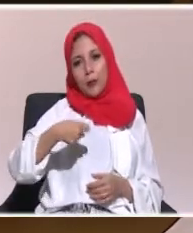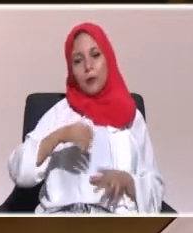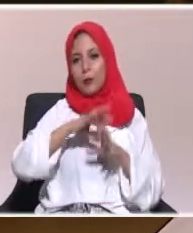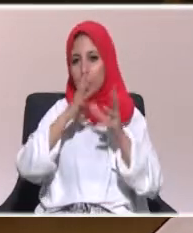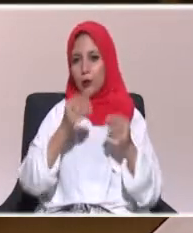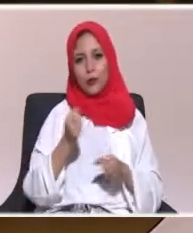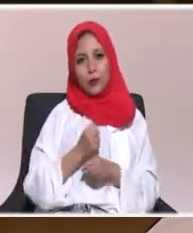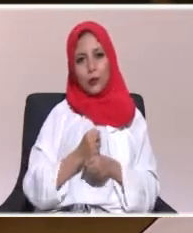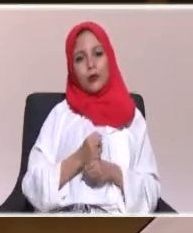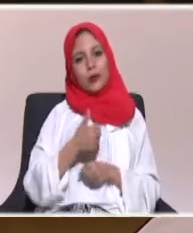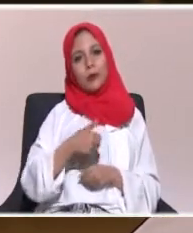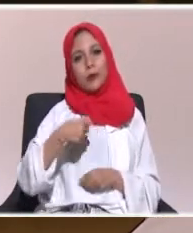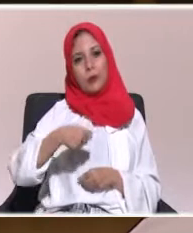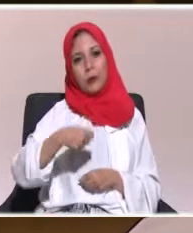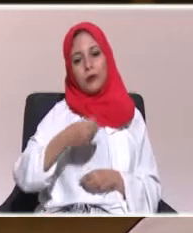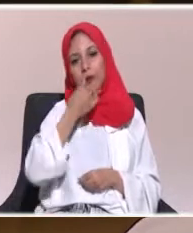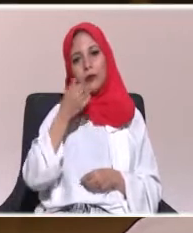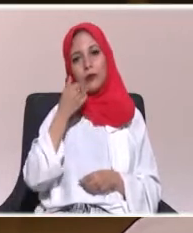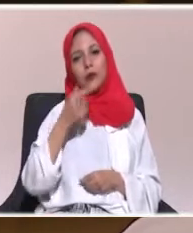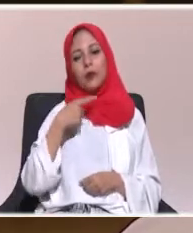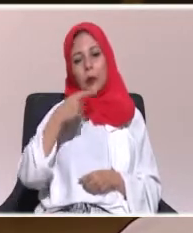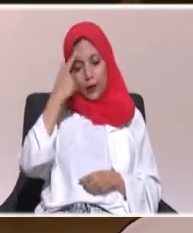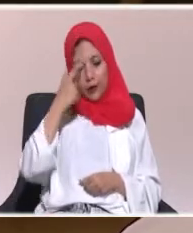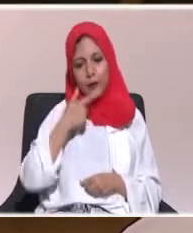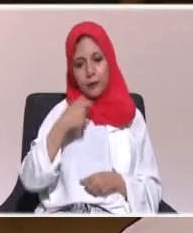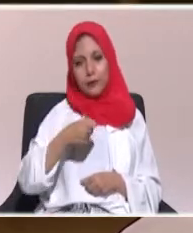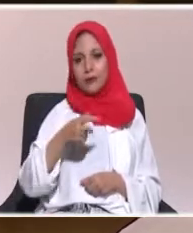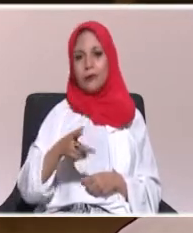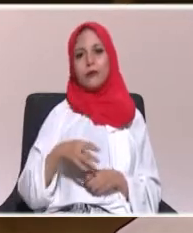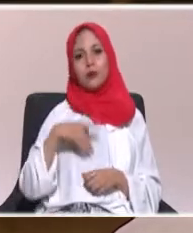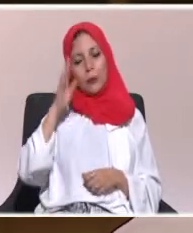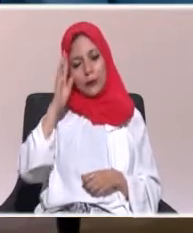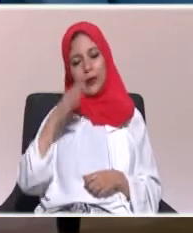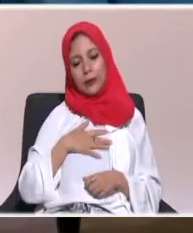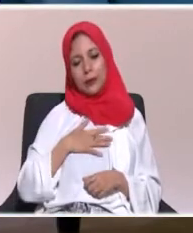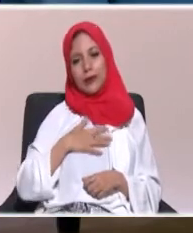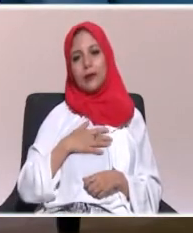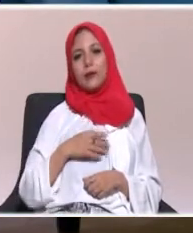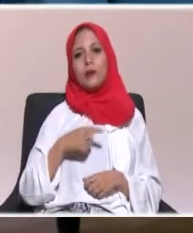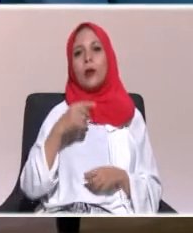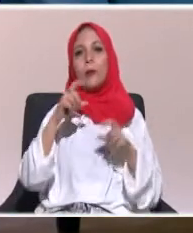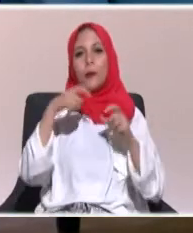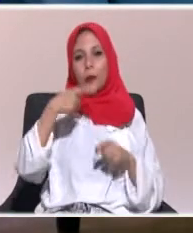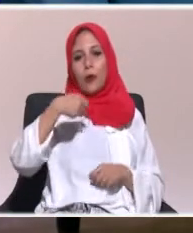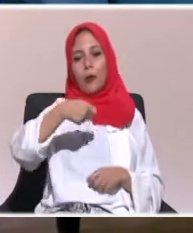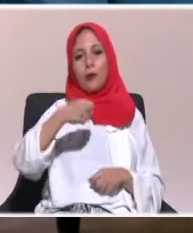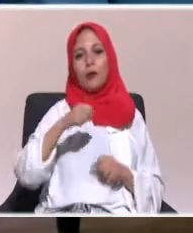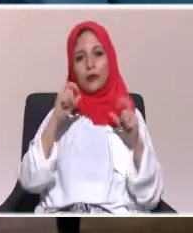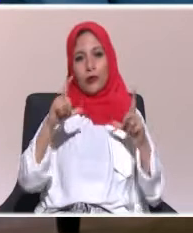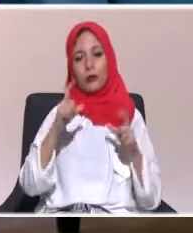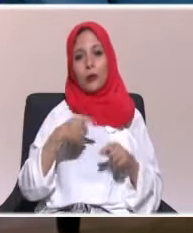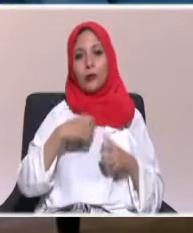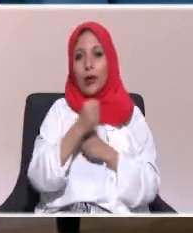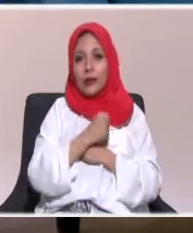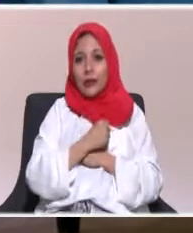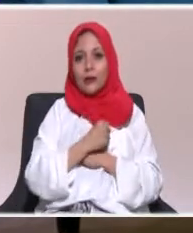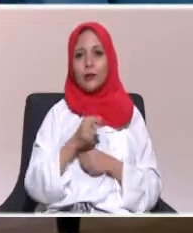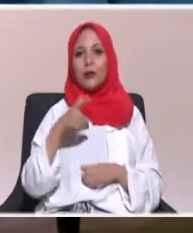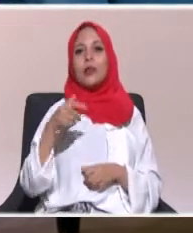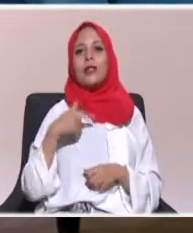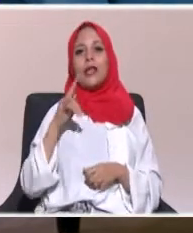حلوه عملتيها في رمضان. الله يبارك في عمرك، ربنا يخليك يا رب. يا لولو يا قمر، وحشتينا حبيب